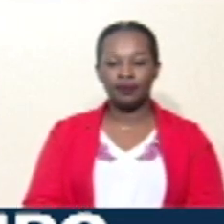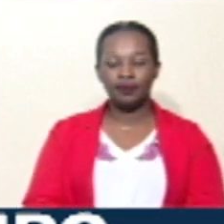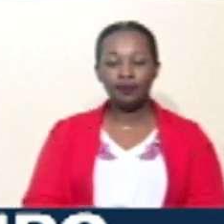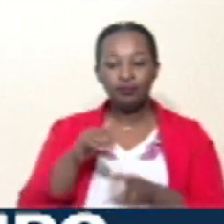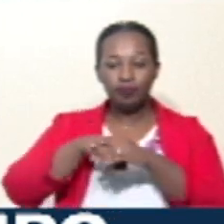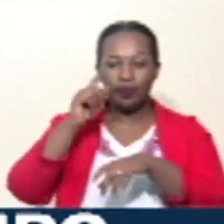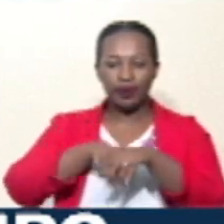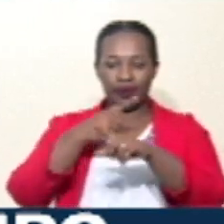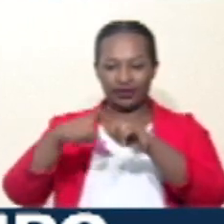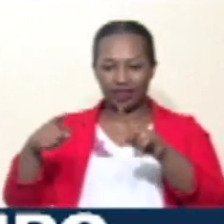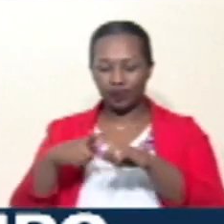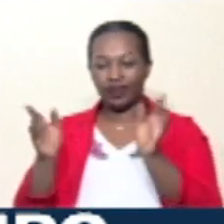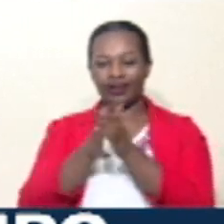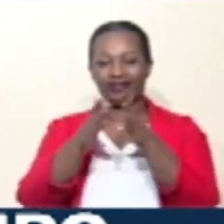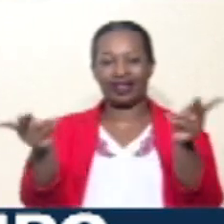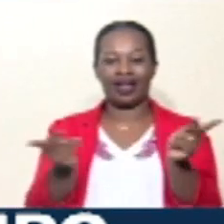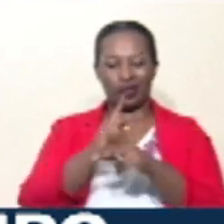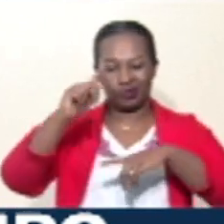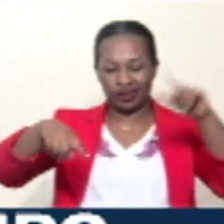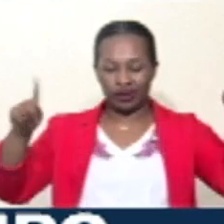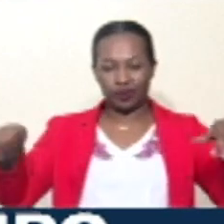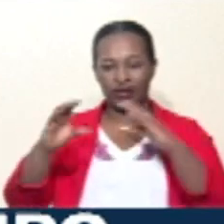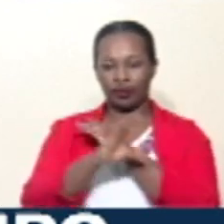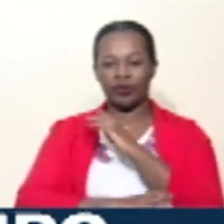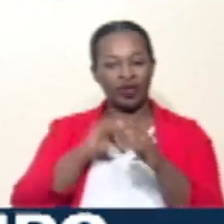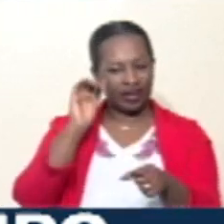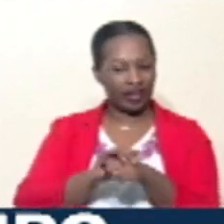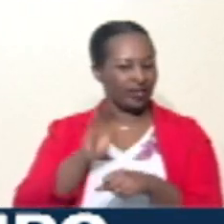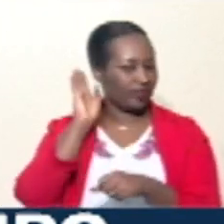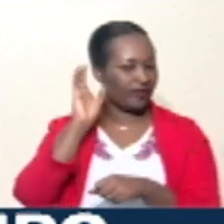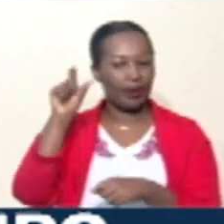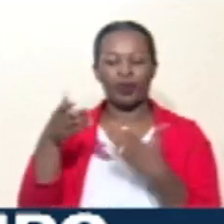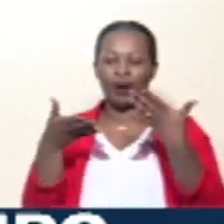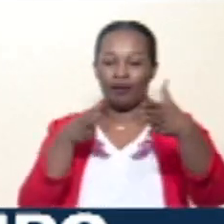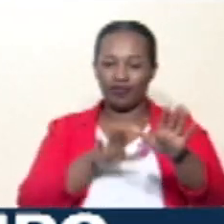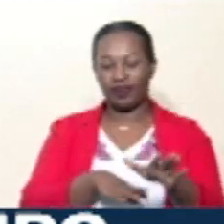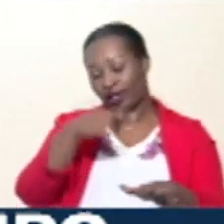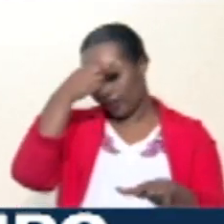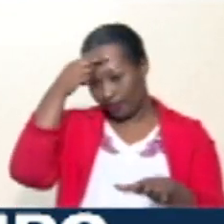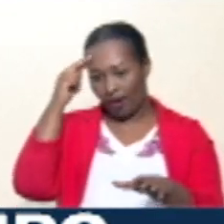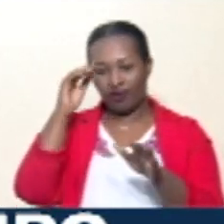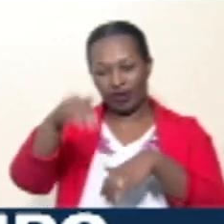bihe bitandukanye kandi ndetse ahantu hanyuranye mu gihugu ni kenshi bumvikana impfu z'abantu akenshi